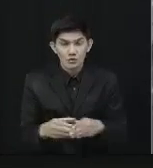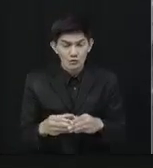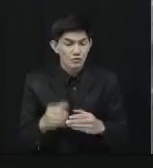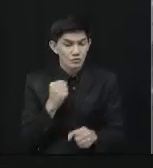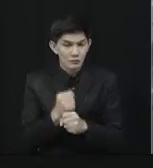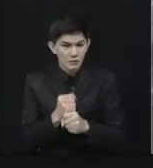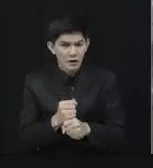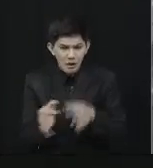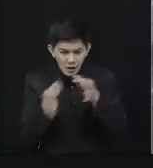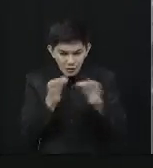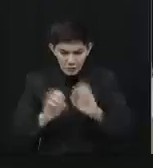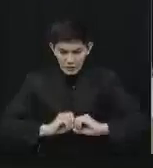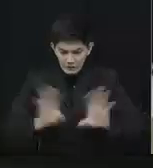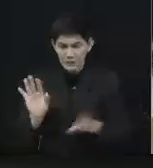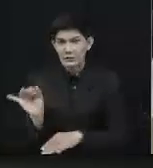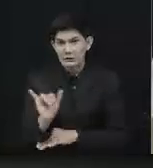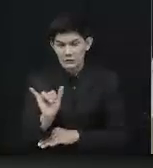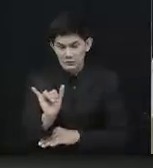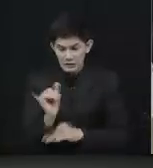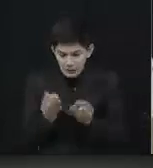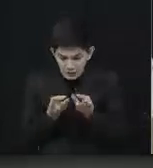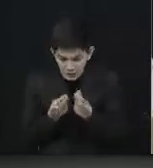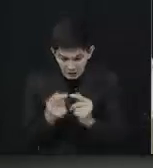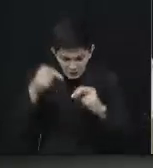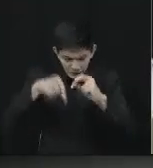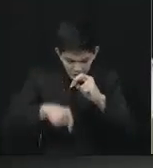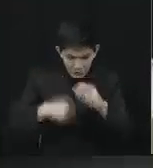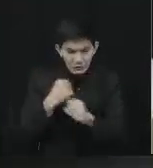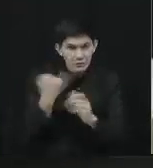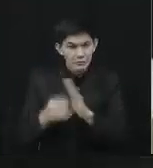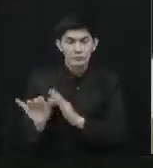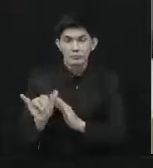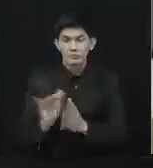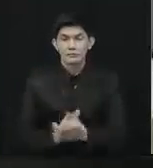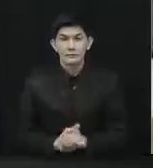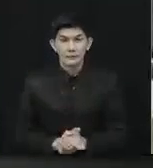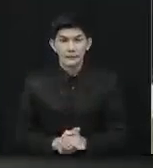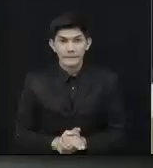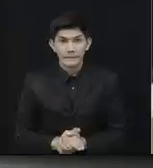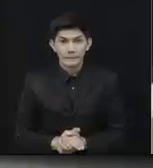ไทม์ไม่ได้ให้คำอธิบายไว้อย่างชัดเจนถึงรายละเอียดของการกระทำความผิดดังกล่าว